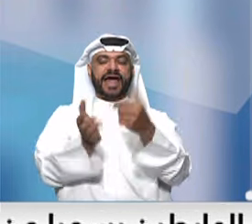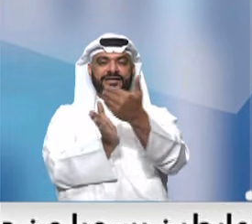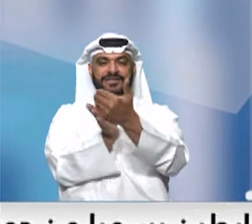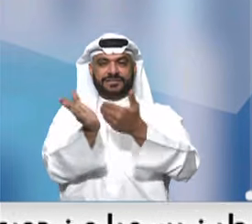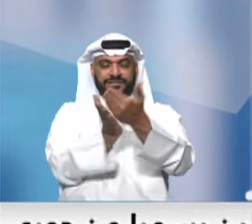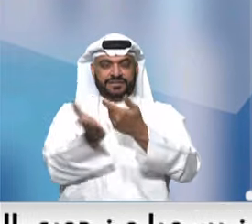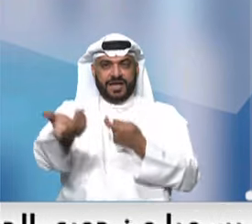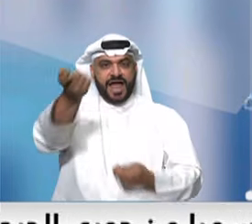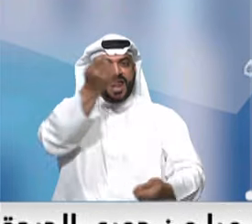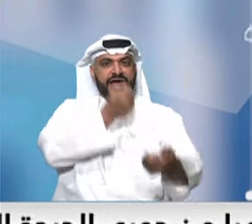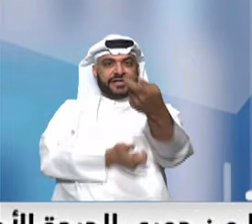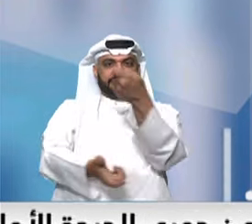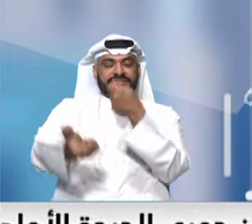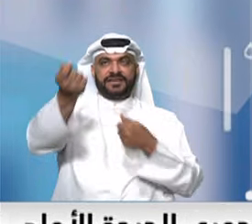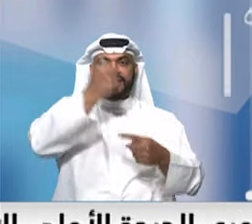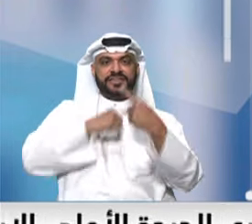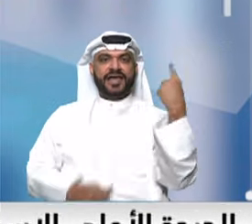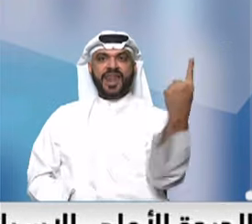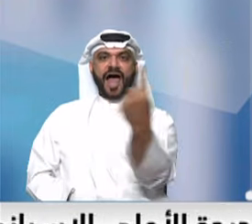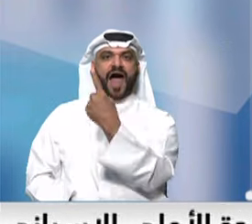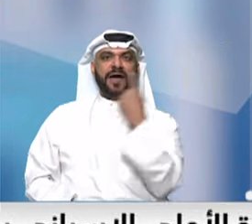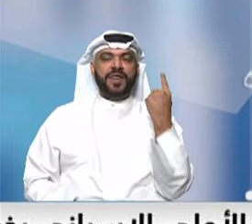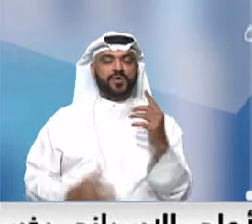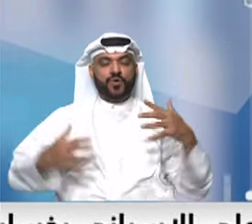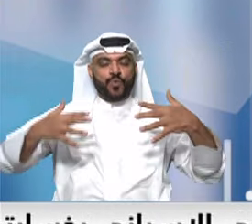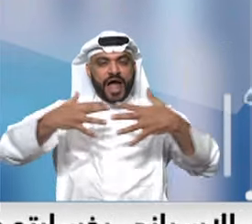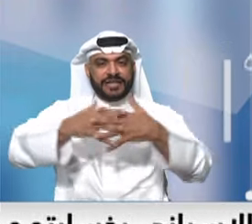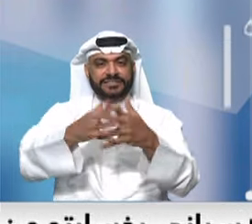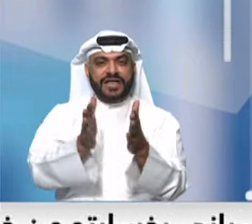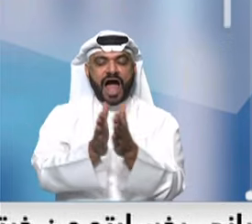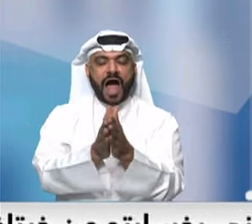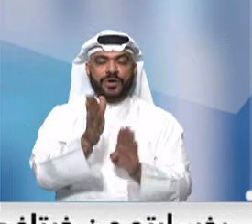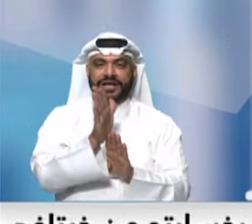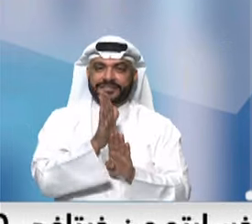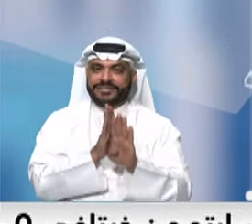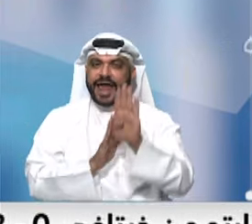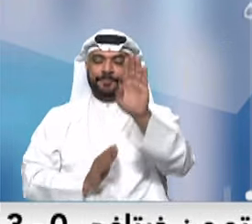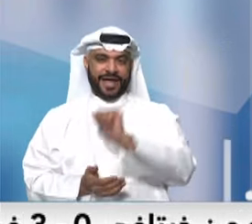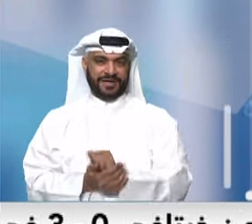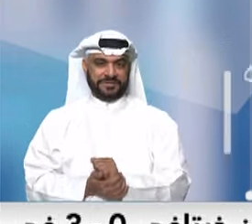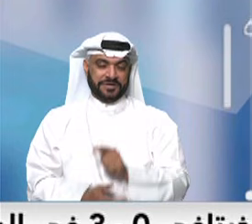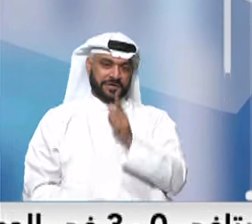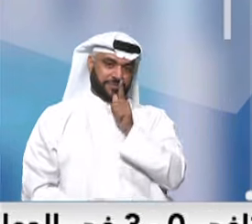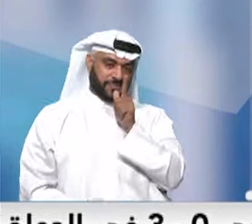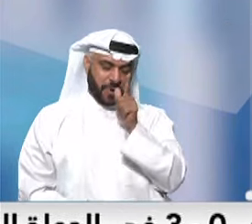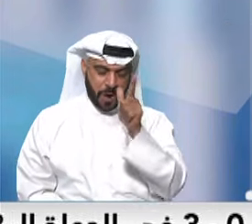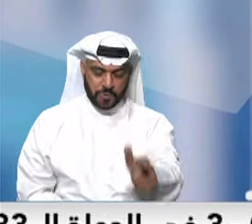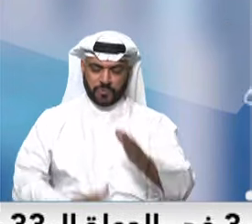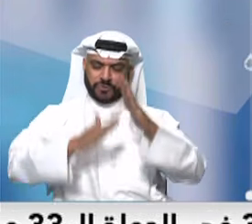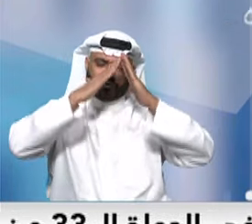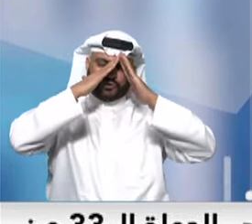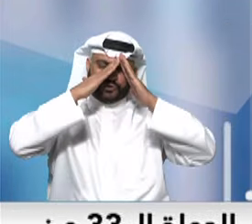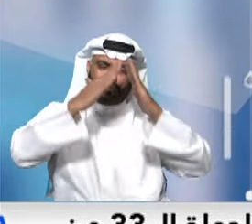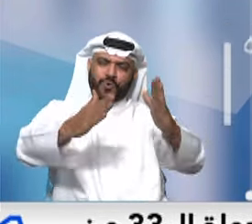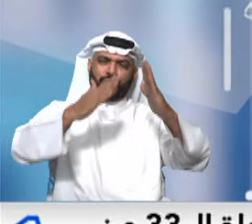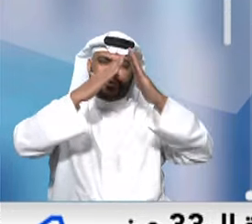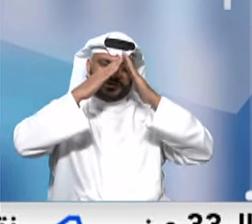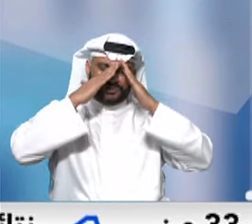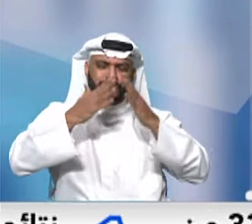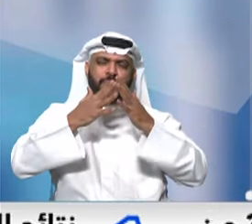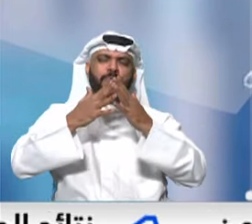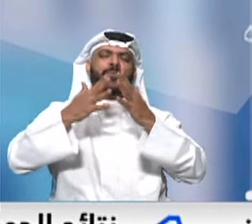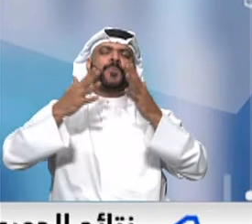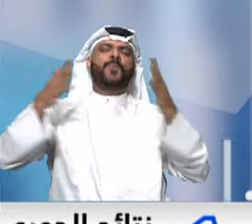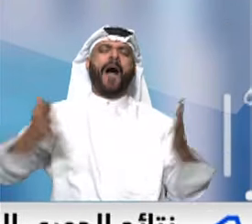بعنوان التعاون الدولي والنمو والطاقة من أجل التنمية، أن نعرب لسموكم عن عميق الشكر